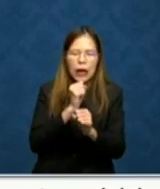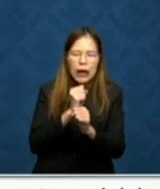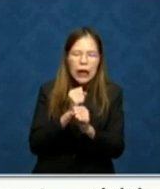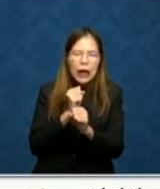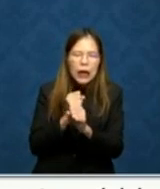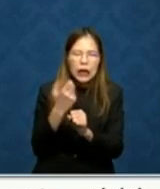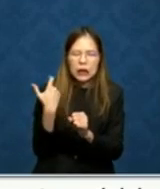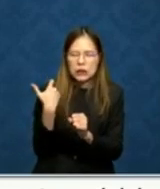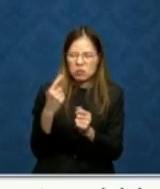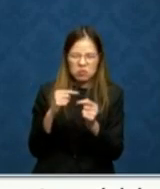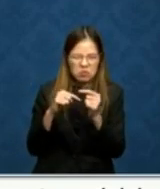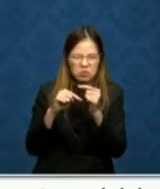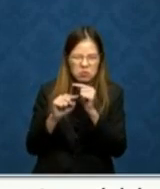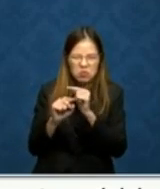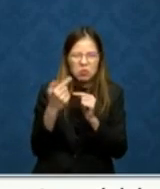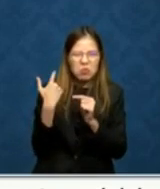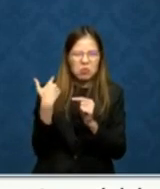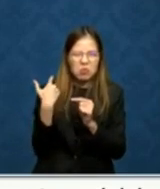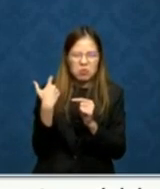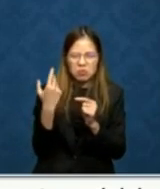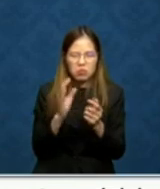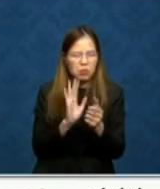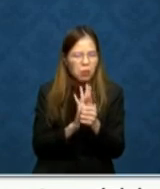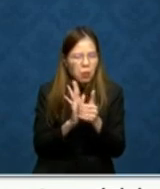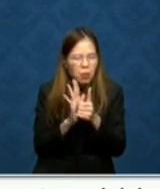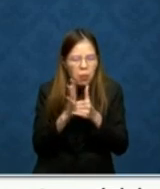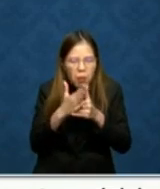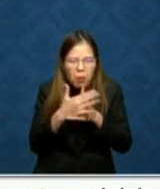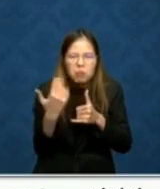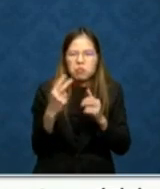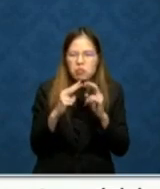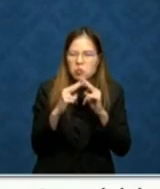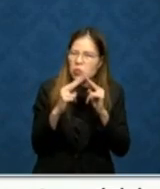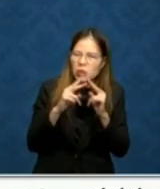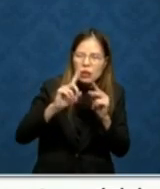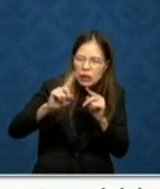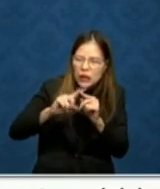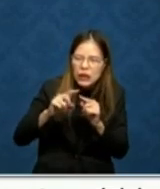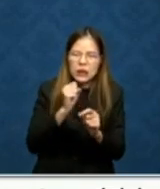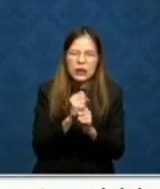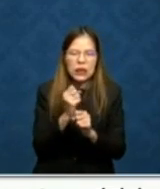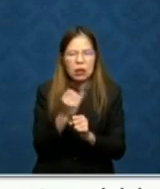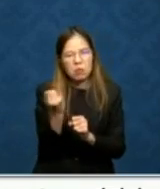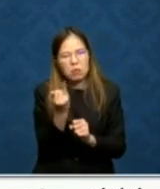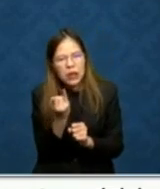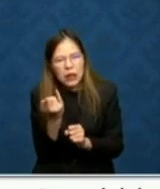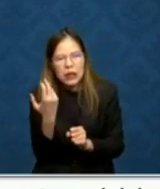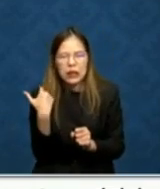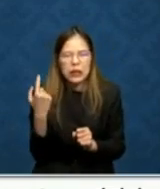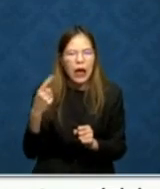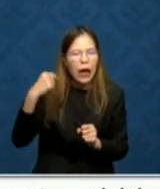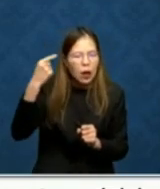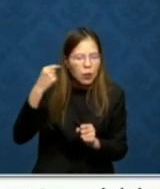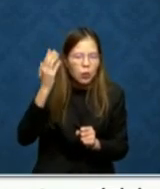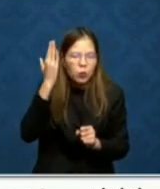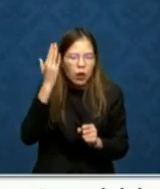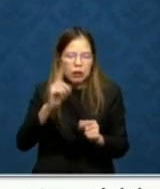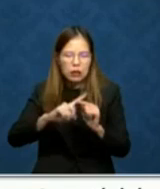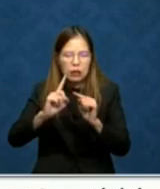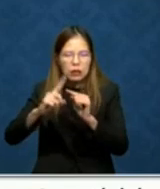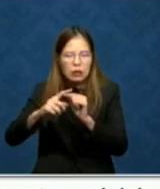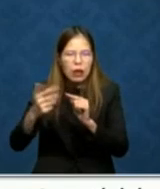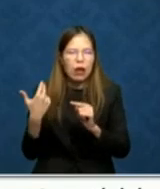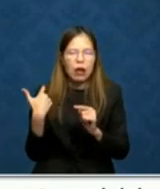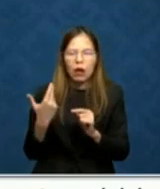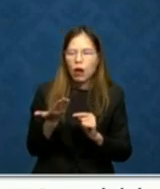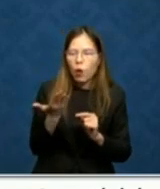ษณะส่อไปในทางที่จะล่วงเกินทางเพศหรือการกระทำอันไม่พึงปรารถนาทางเพศ